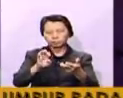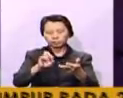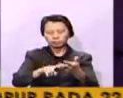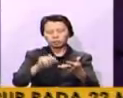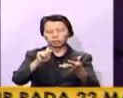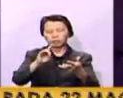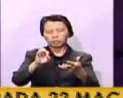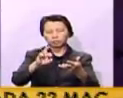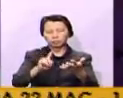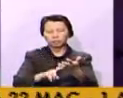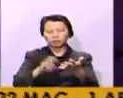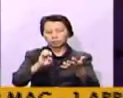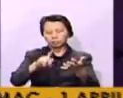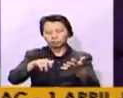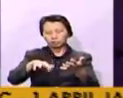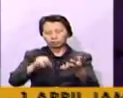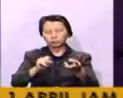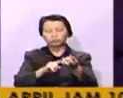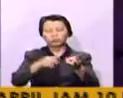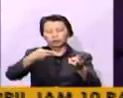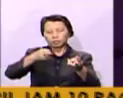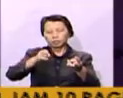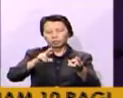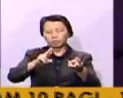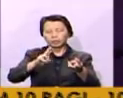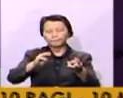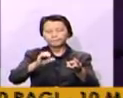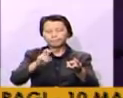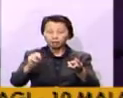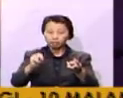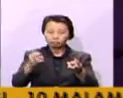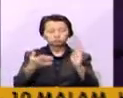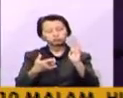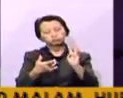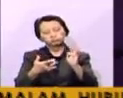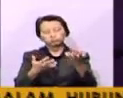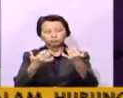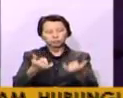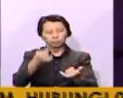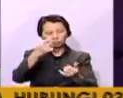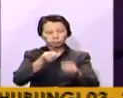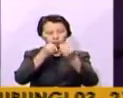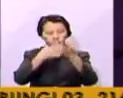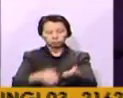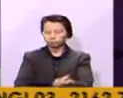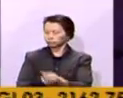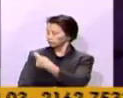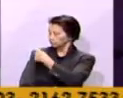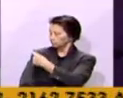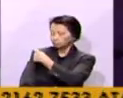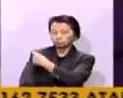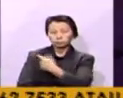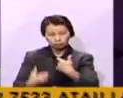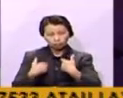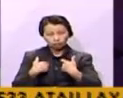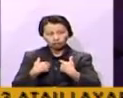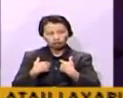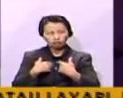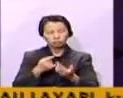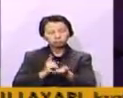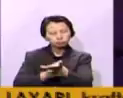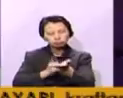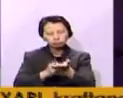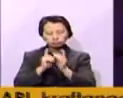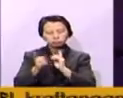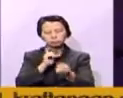Adira, Kumpulan Expos dan juga Hermantino. Dan untuk makluman ketika ini di pentas utama sedang berlangsungnya bicara